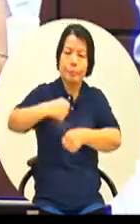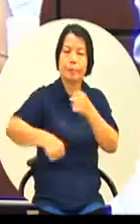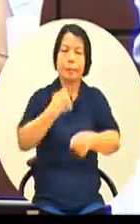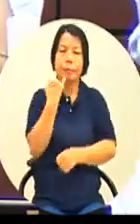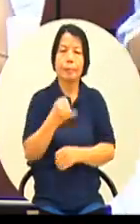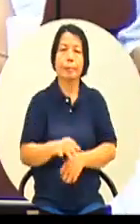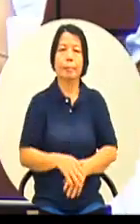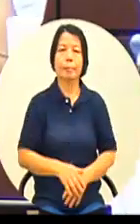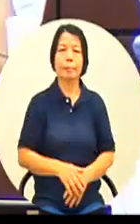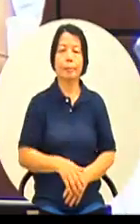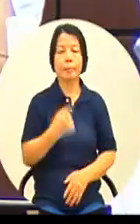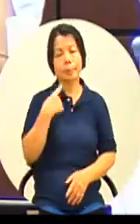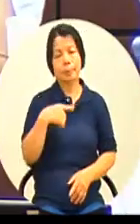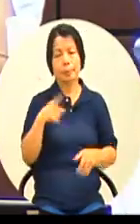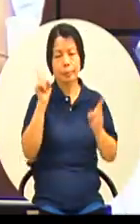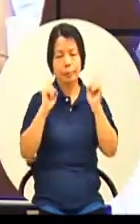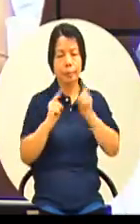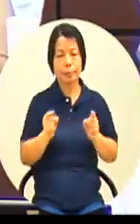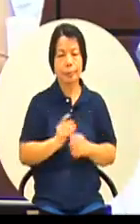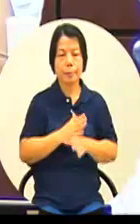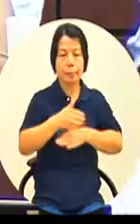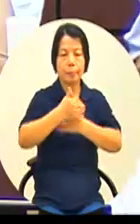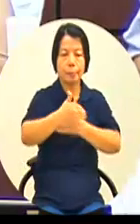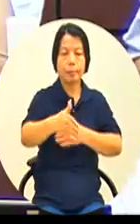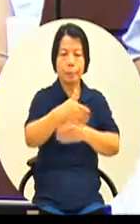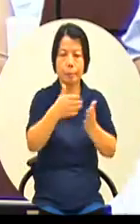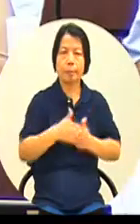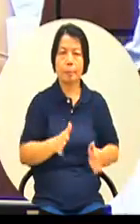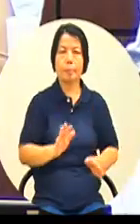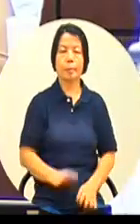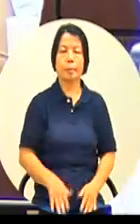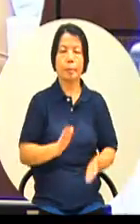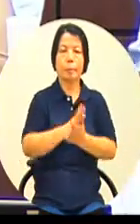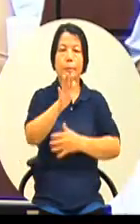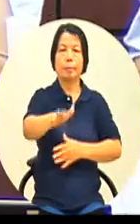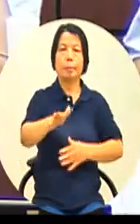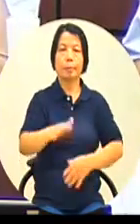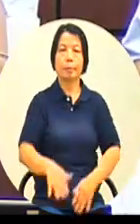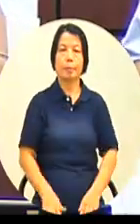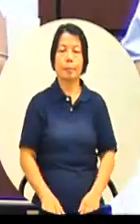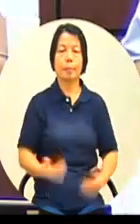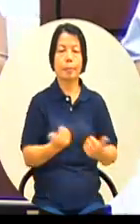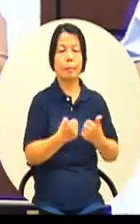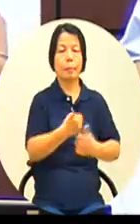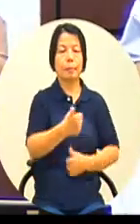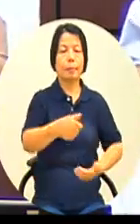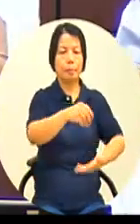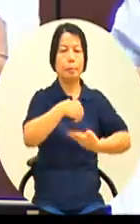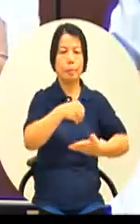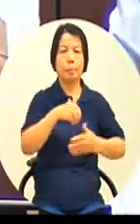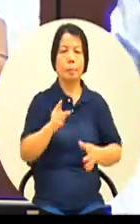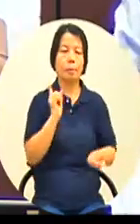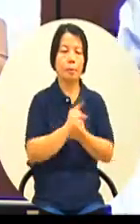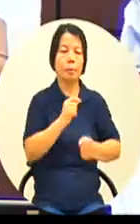在这里有一个游玩的游程的包装。所以我想未来当然啊，多谢议员提出讲对这个